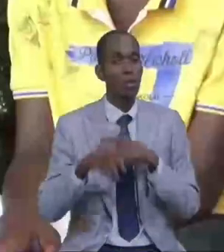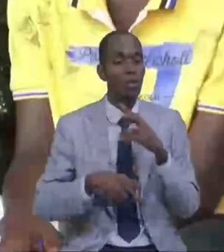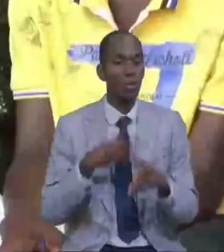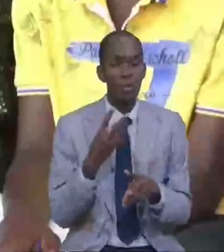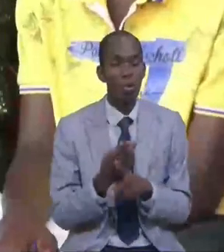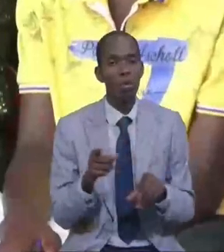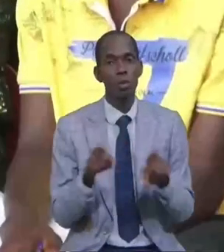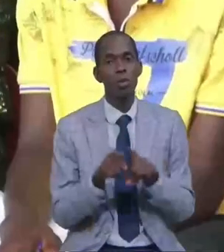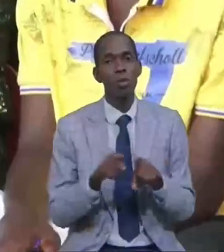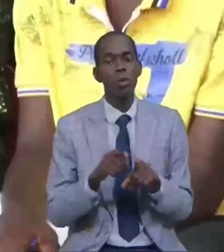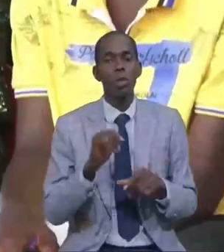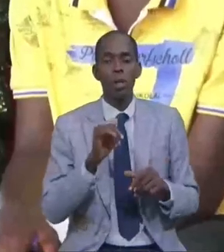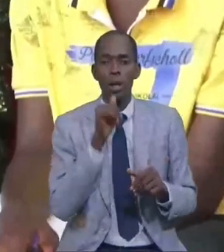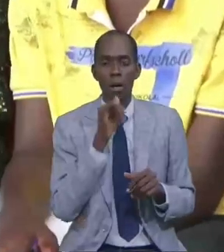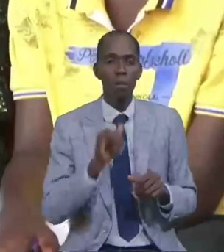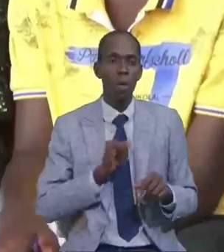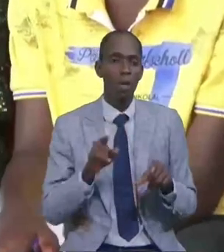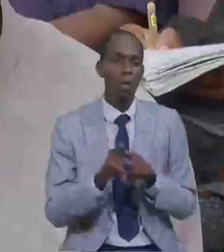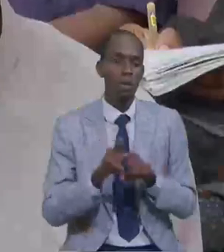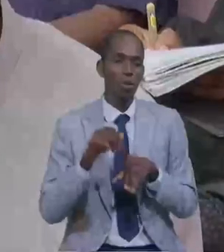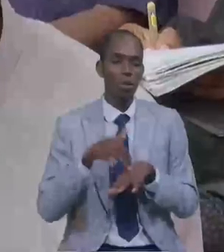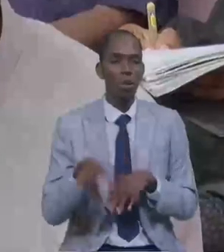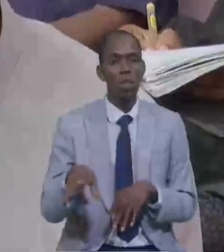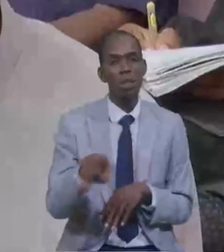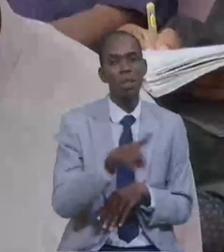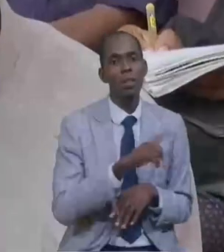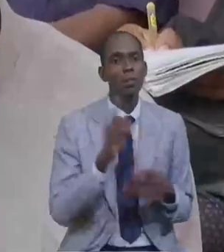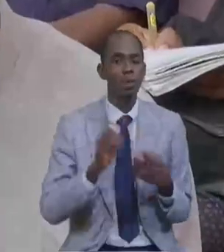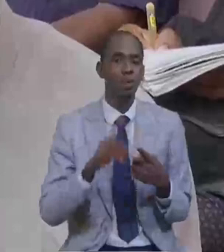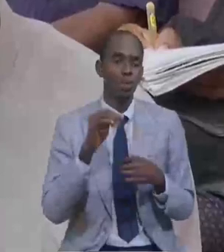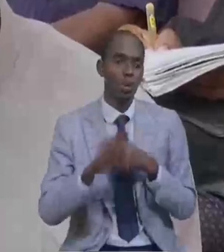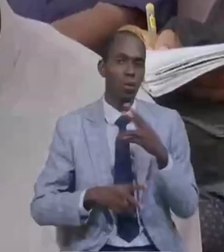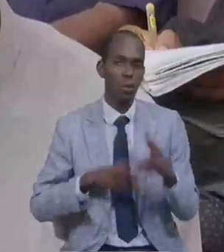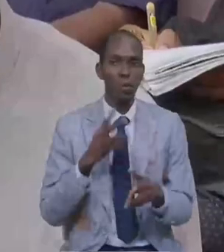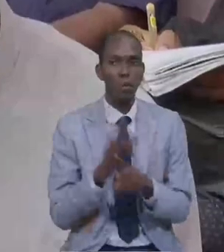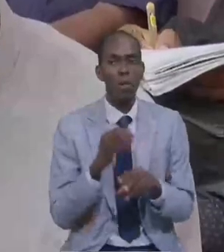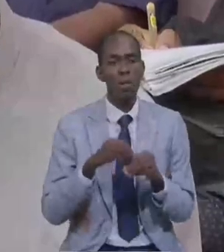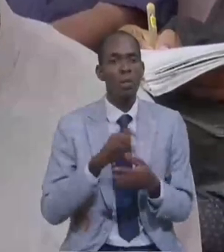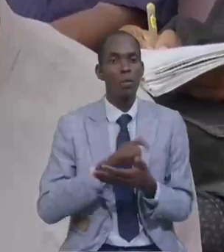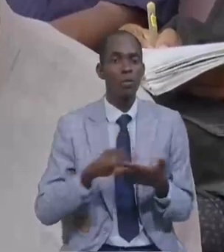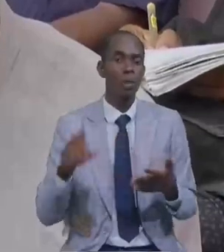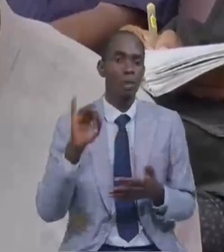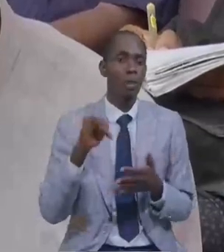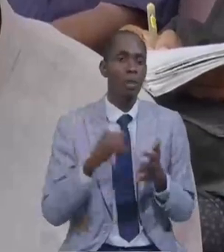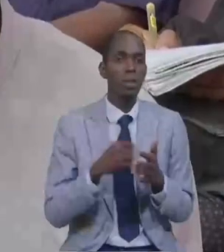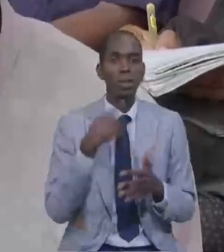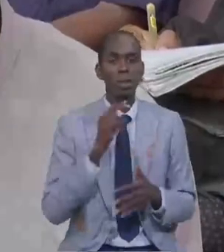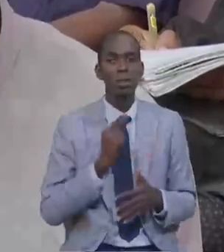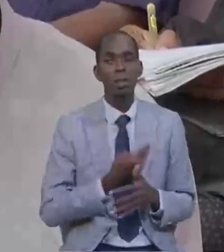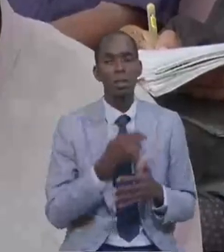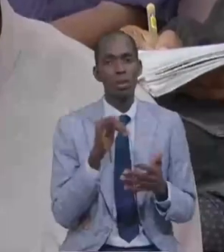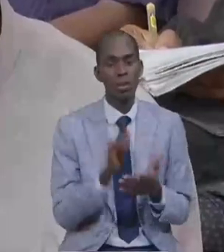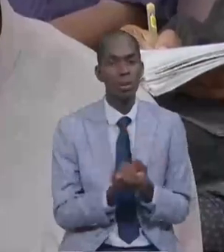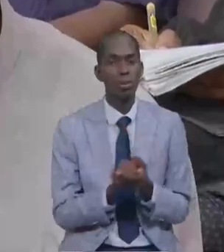Verset 19 nous dit, et c'est pour eux que je me sanctifie, pour qu'ils